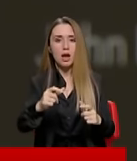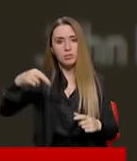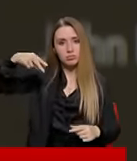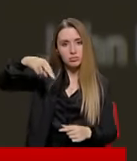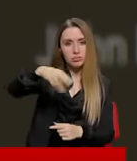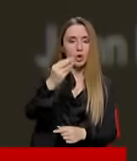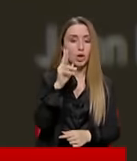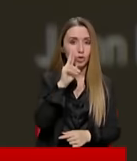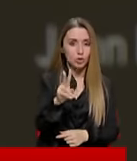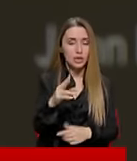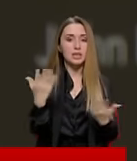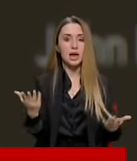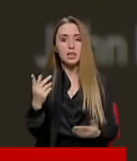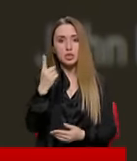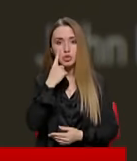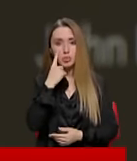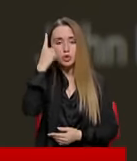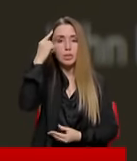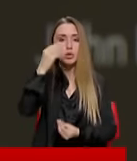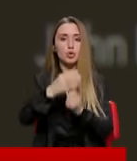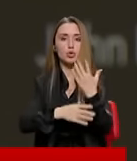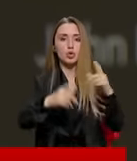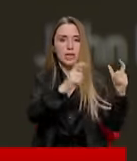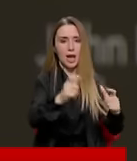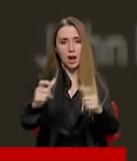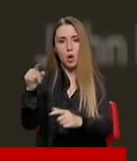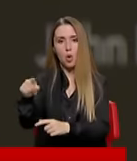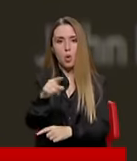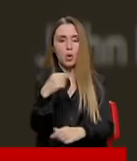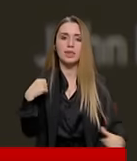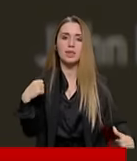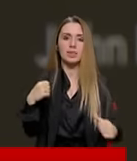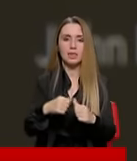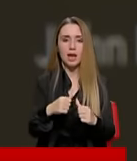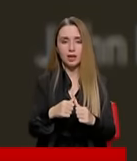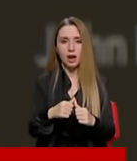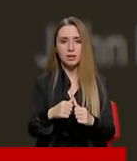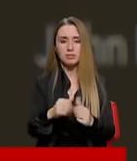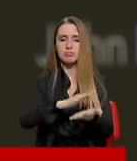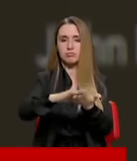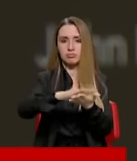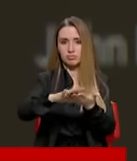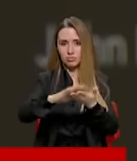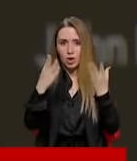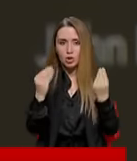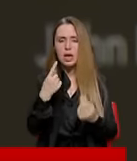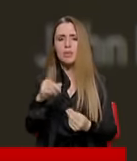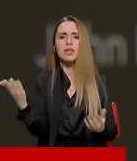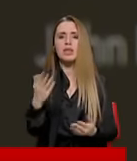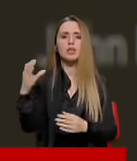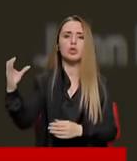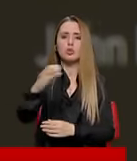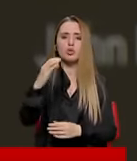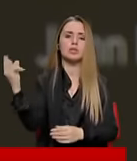olarak göreceğiz Dolayısıyla Cumhuriyetimizin kurulduğu yerler tekrar Eee cazibeli hale gelecek ve binlerce turist